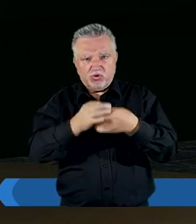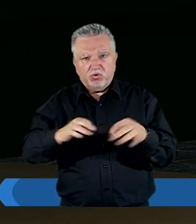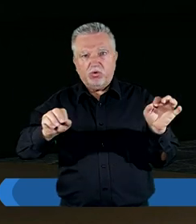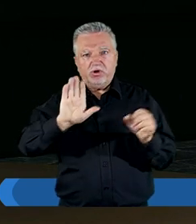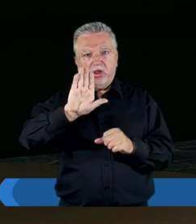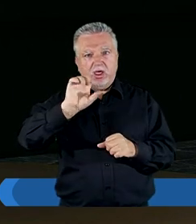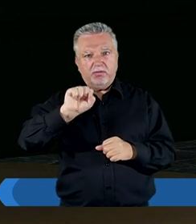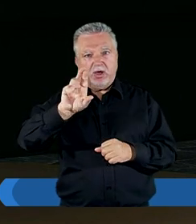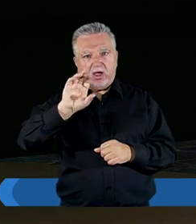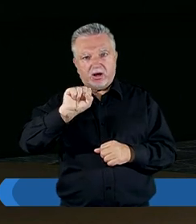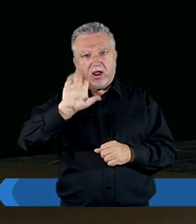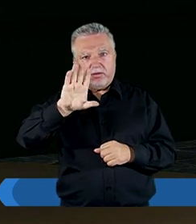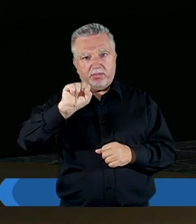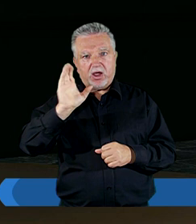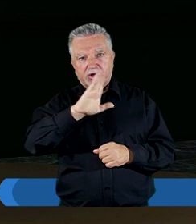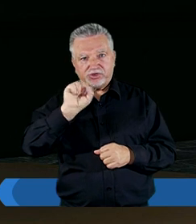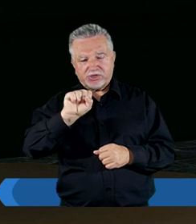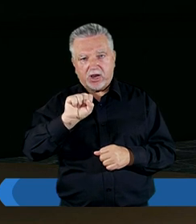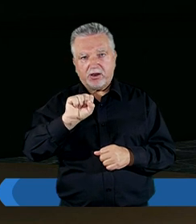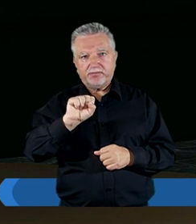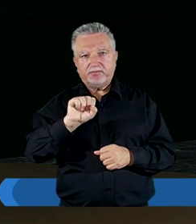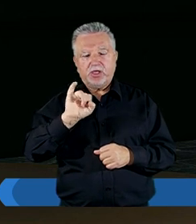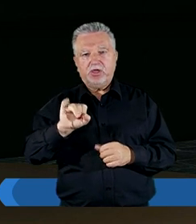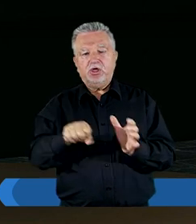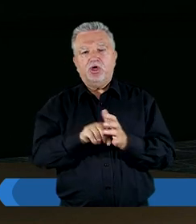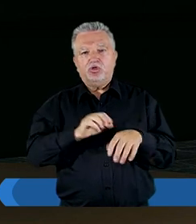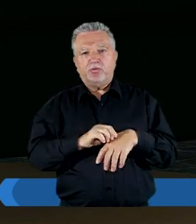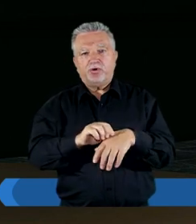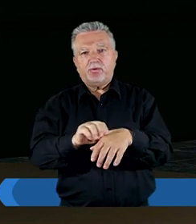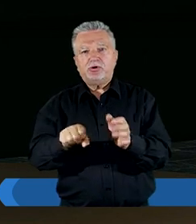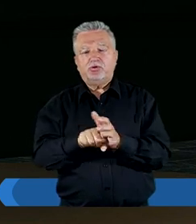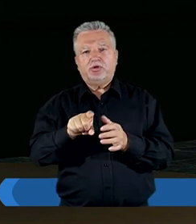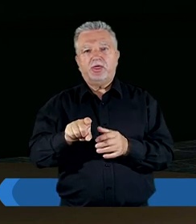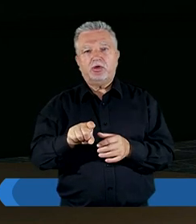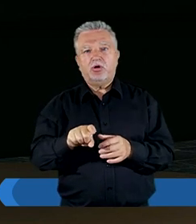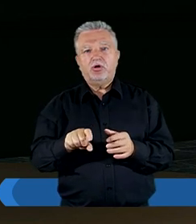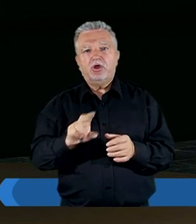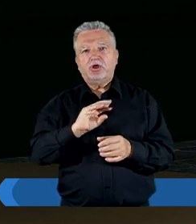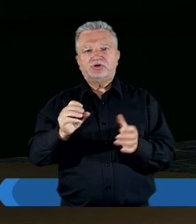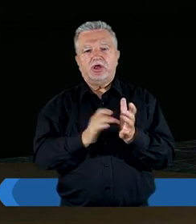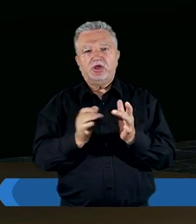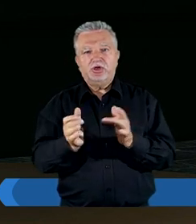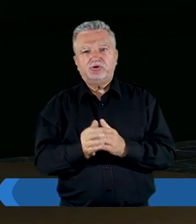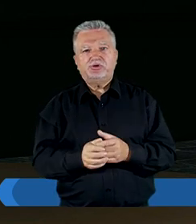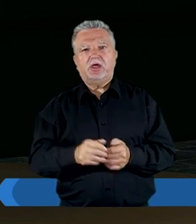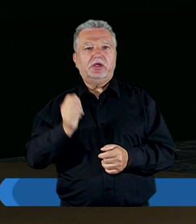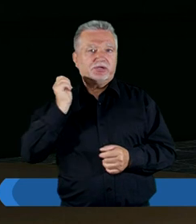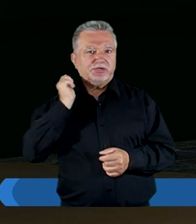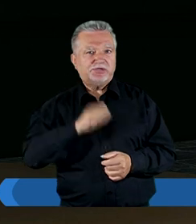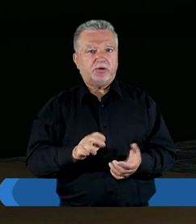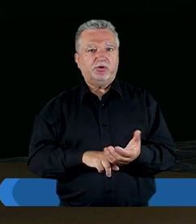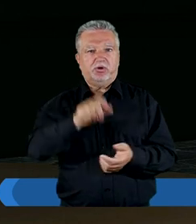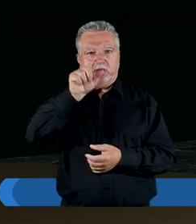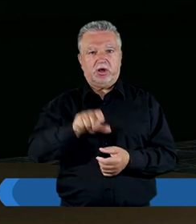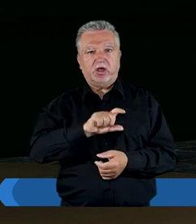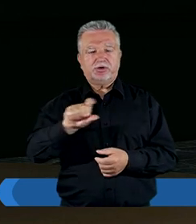Barabasza i doprowadził do tego, żeby Jezusa, który był tak poświęcony i tak pokorny, żeby go zabić na krzyżu,